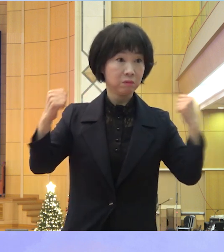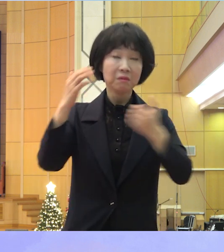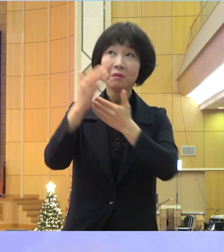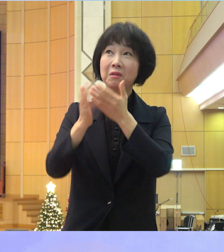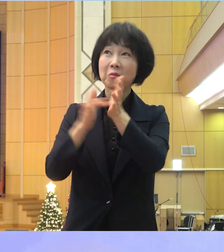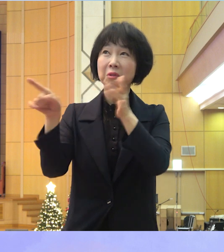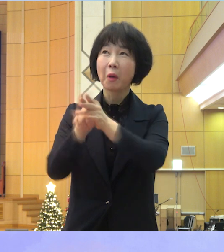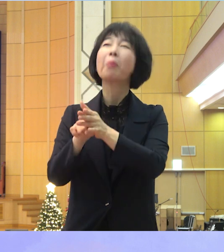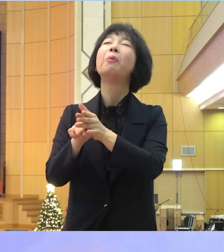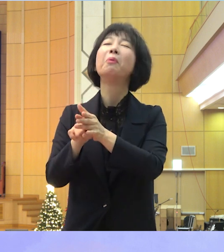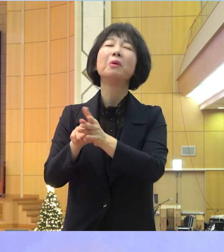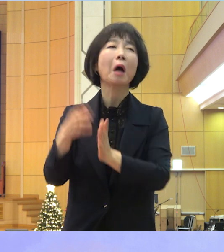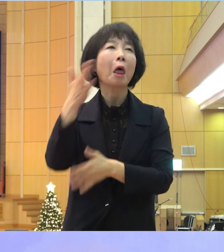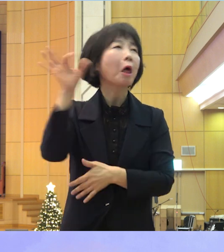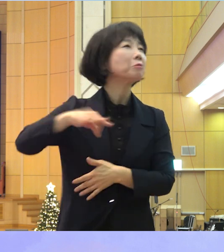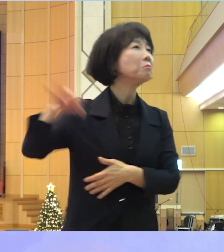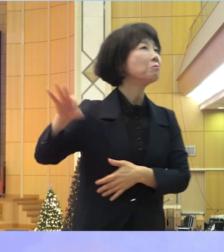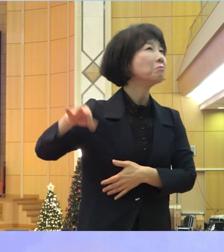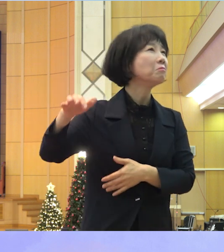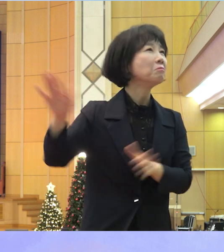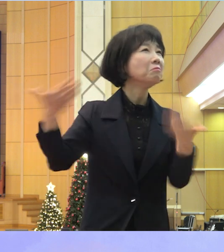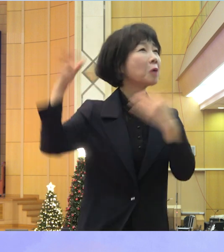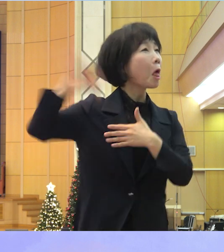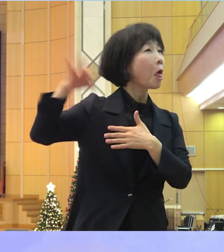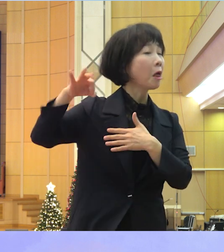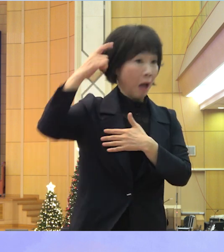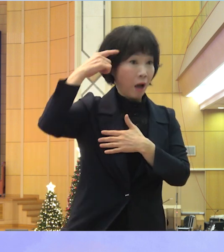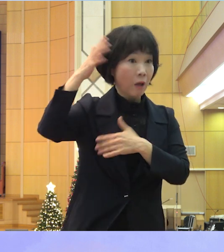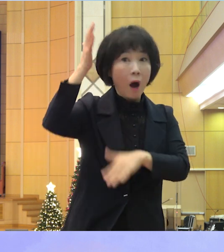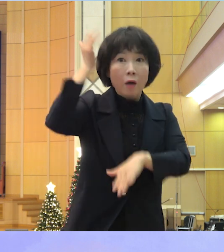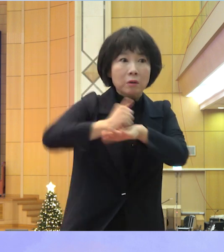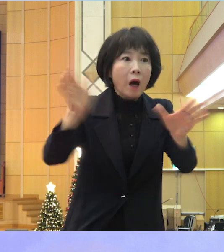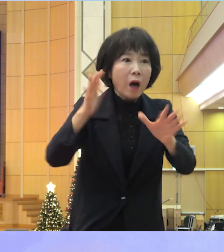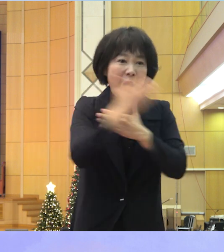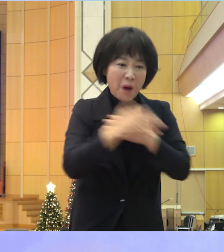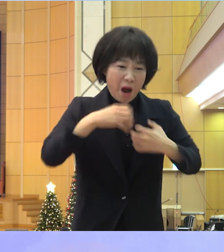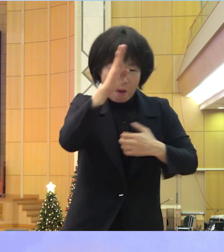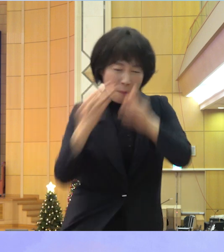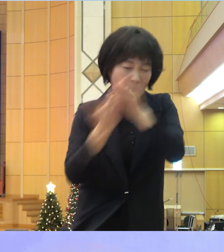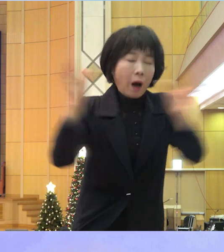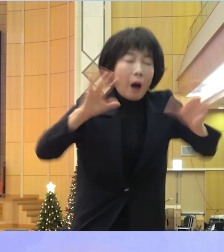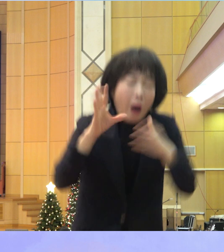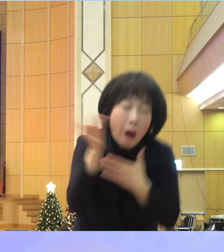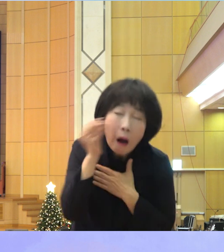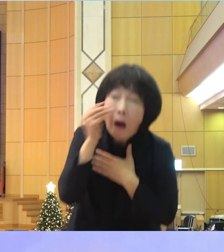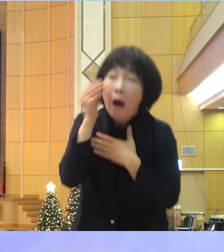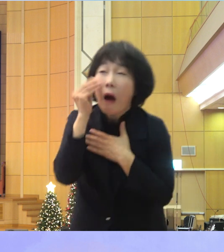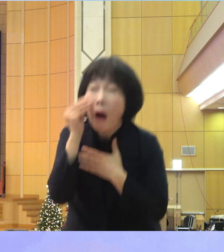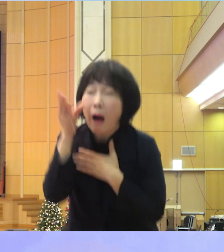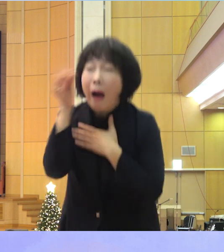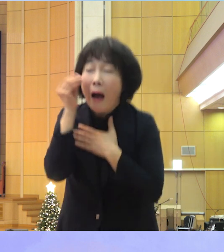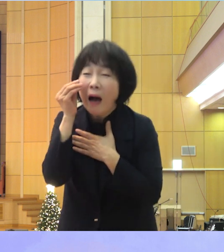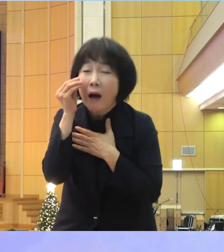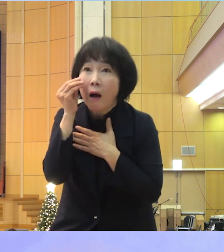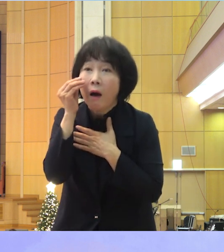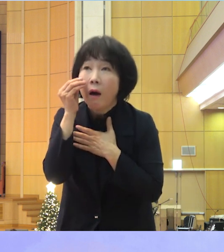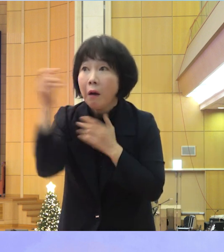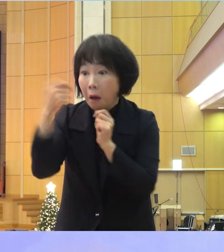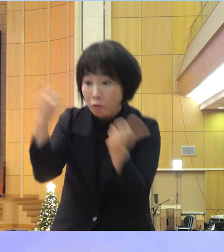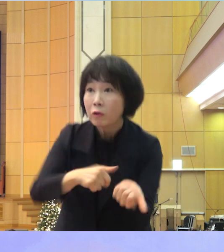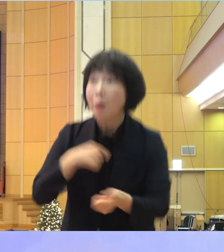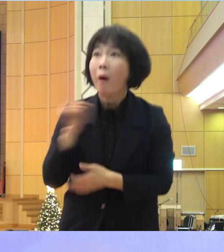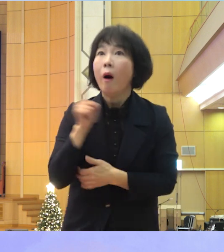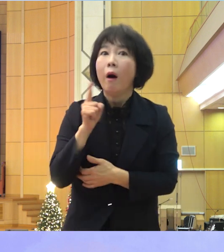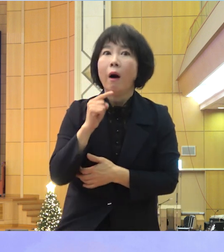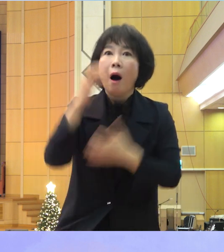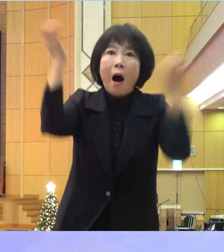죽게 되니까 이제 인생 끝나는 거 아닙니까? 그러면 인생 끝나면 어떻게 됩니까? 인생 끝나면